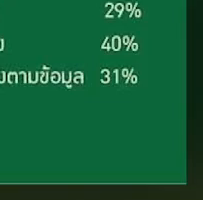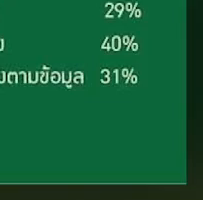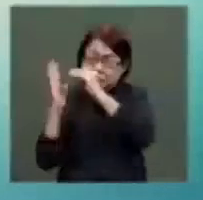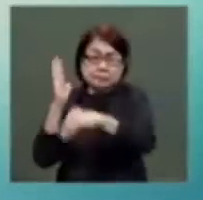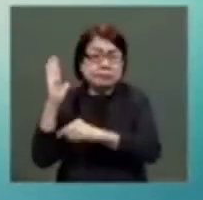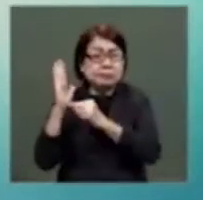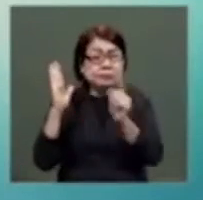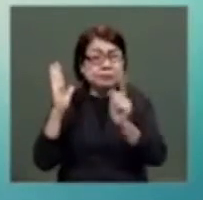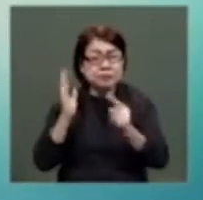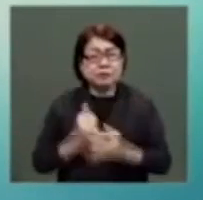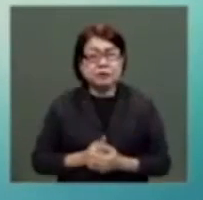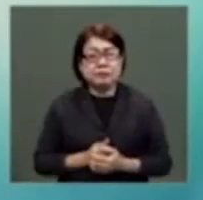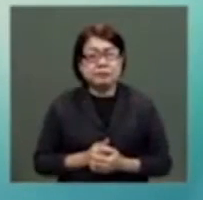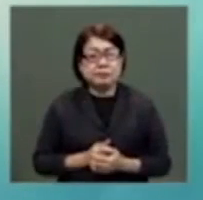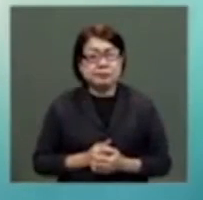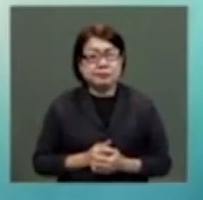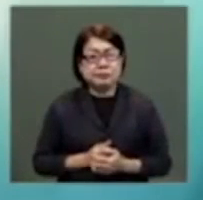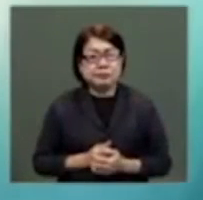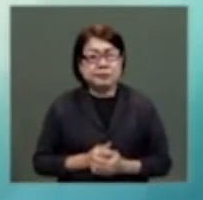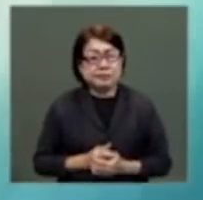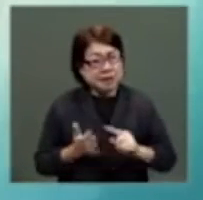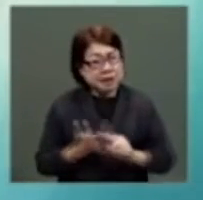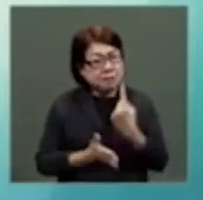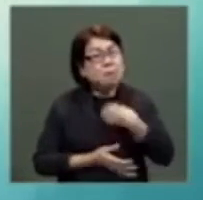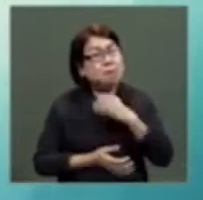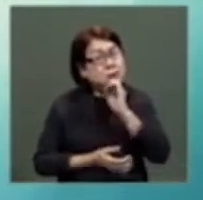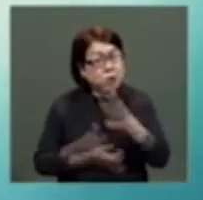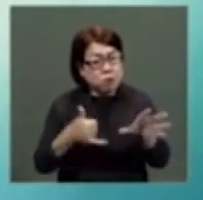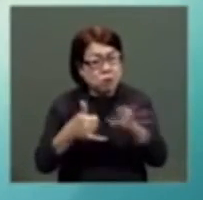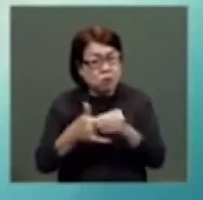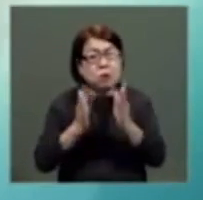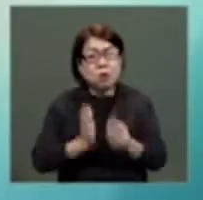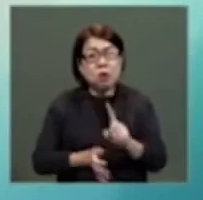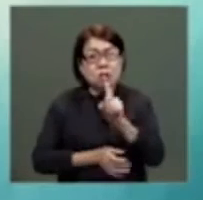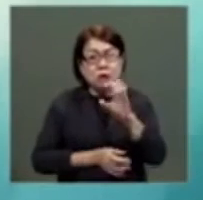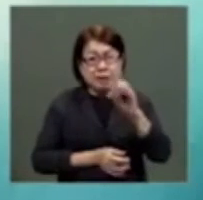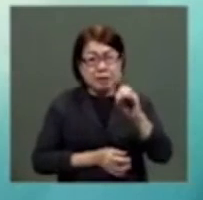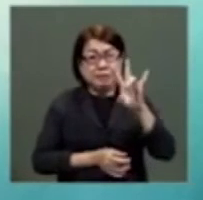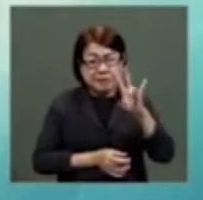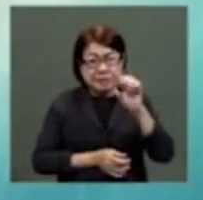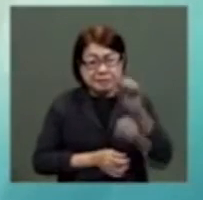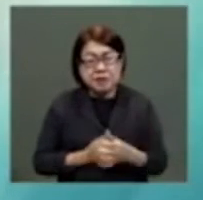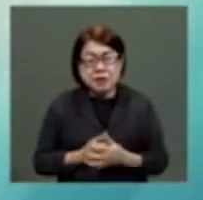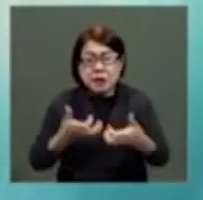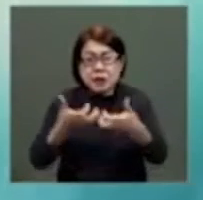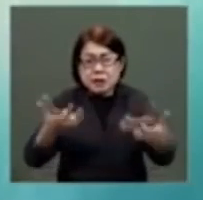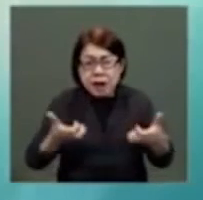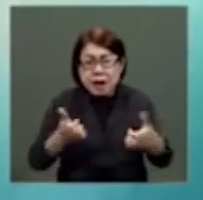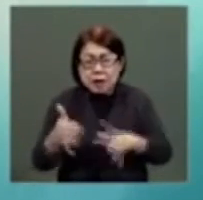ที่กักกัน21รายแล้วก็เดินทางมาจากต่างประเทศเข้าสถานที่กักกัน4รายค่ะฟังคุณหมอทวีสินเ